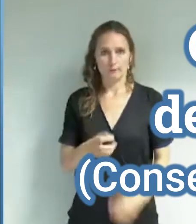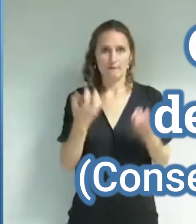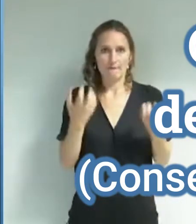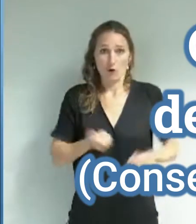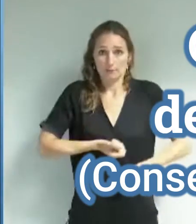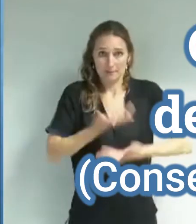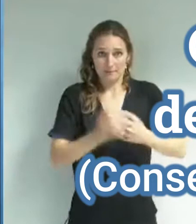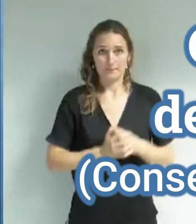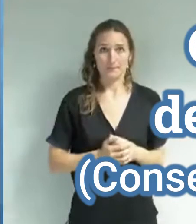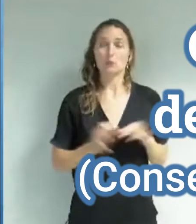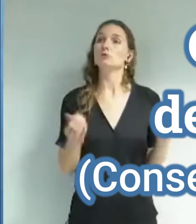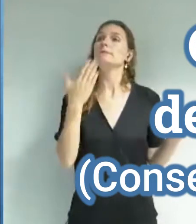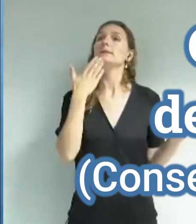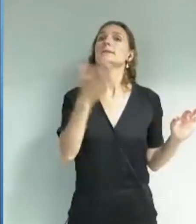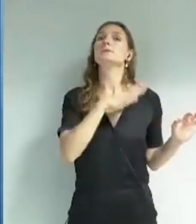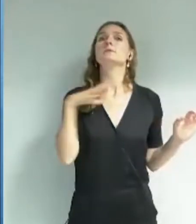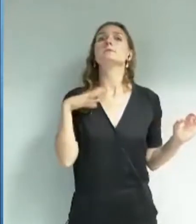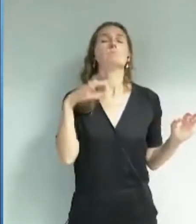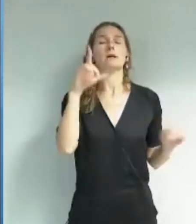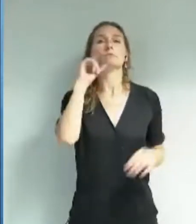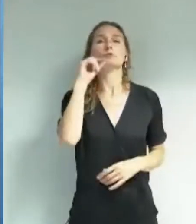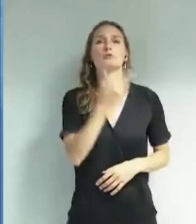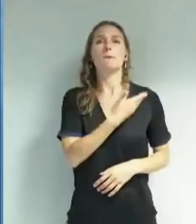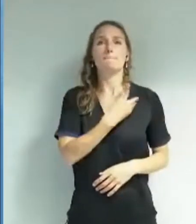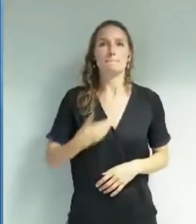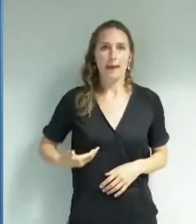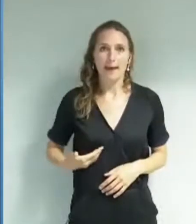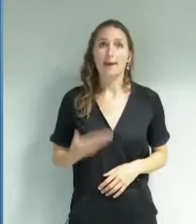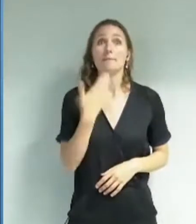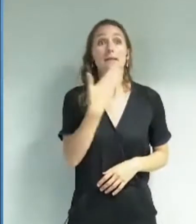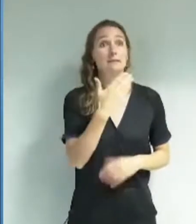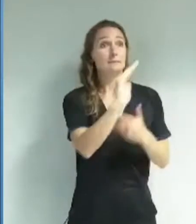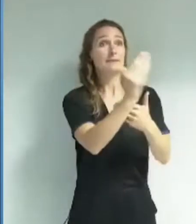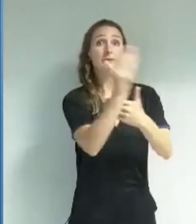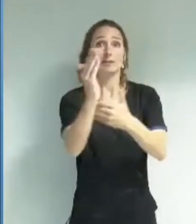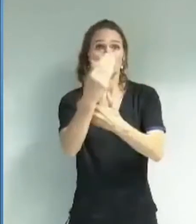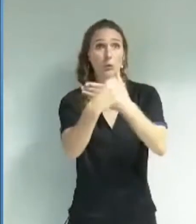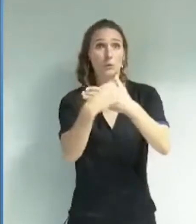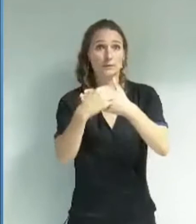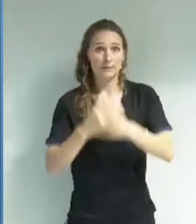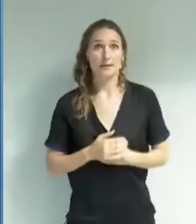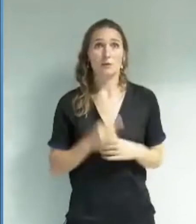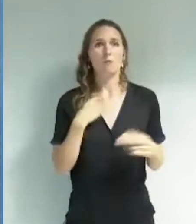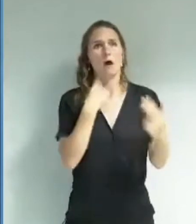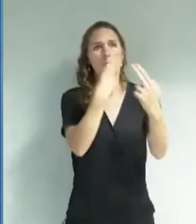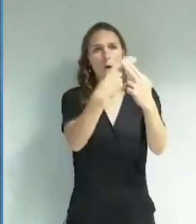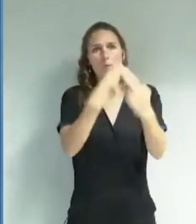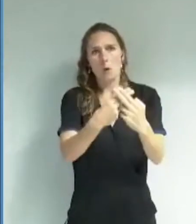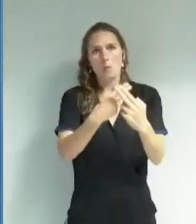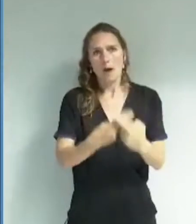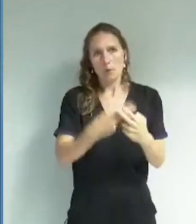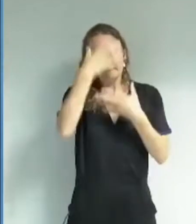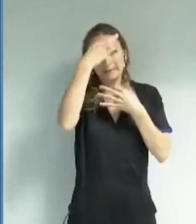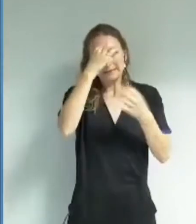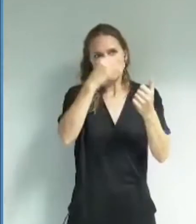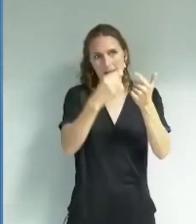Merci, Monsieur le maire. Merci pour cette présentation des préconisations. Je ne vais pas répondre point par point